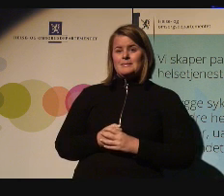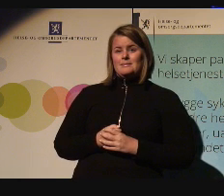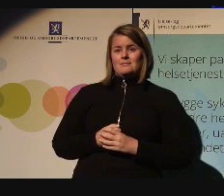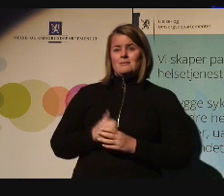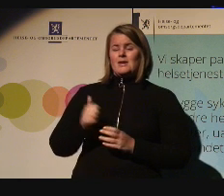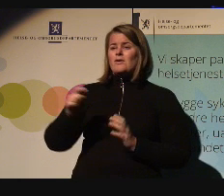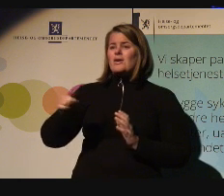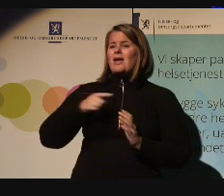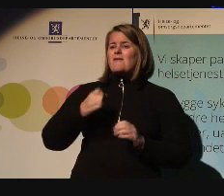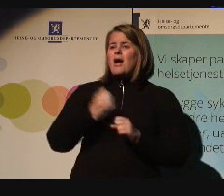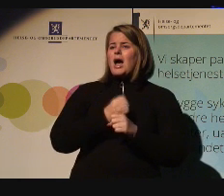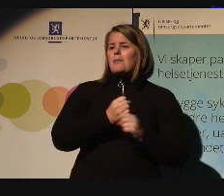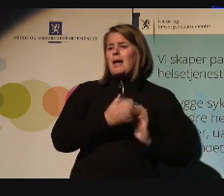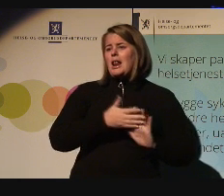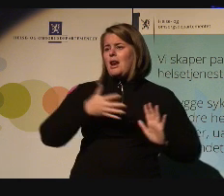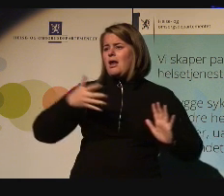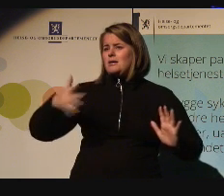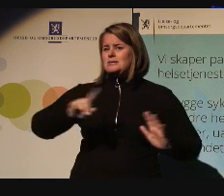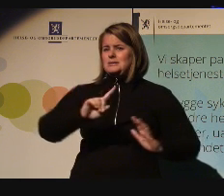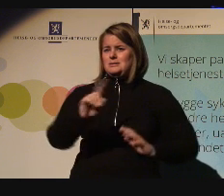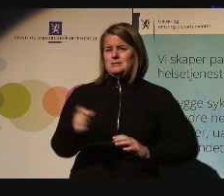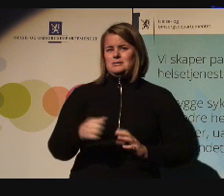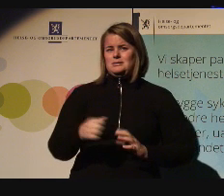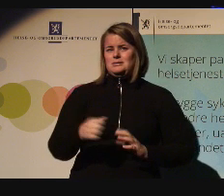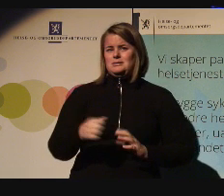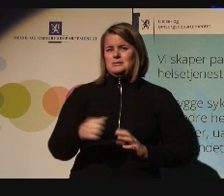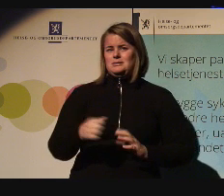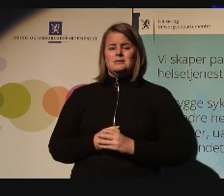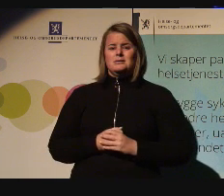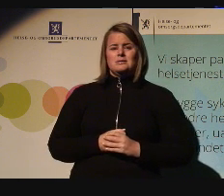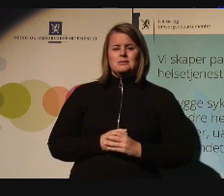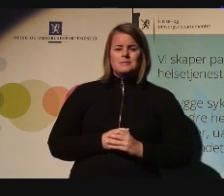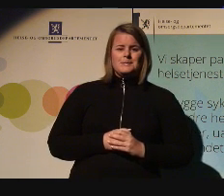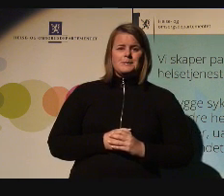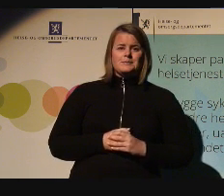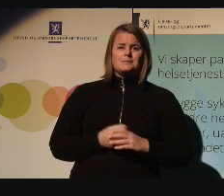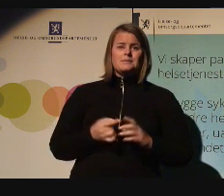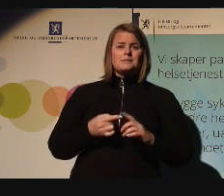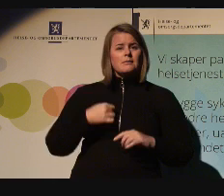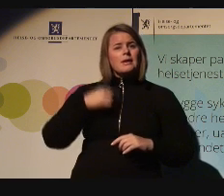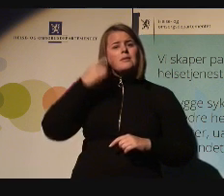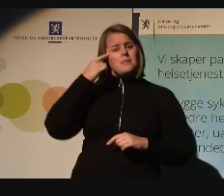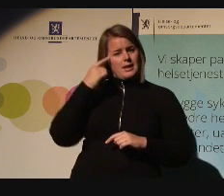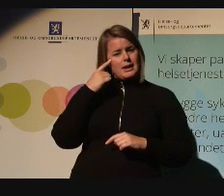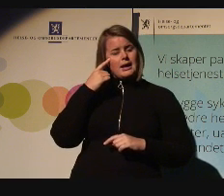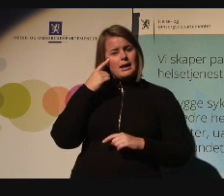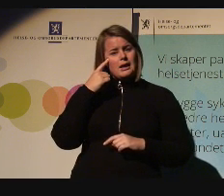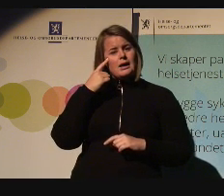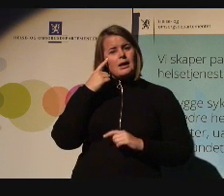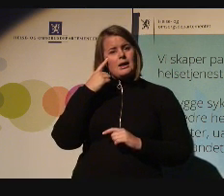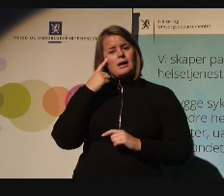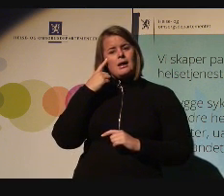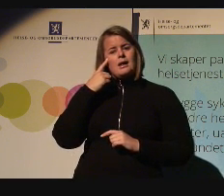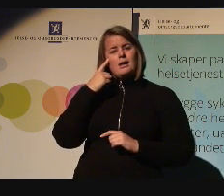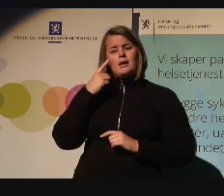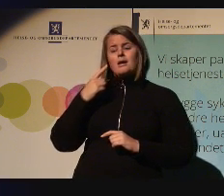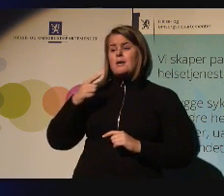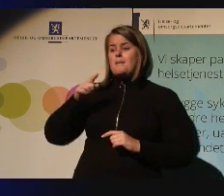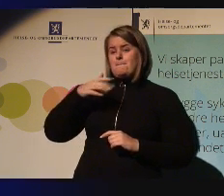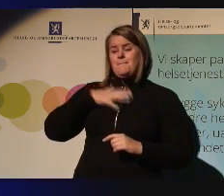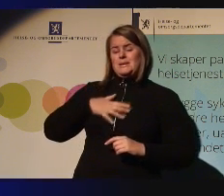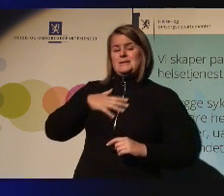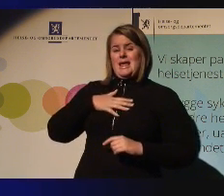arbeid over tid. Men jeg mener at med de verdiene som pasientens helsetjeneste bygger